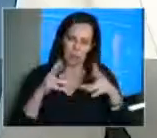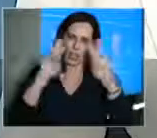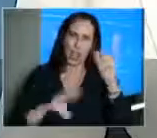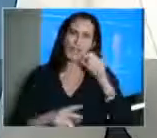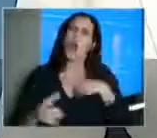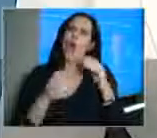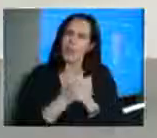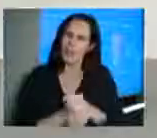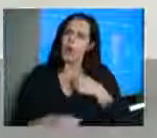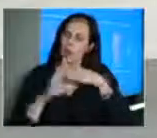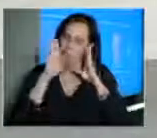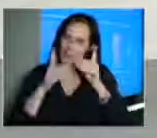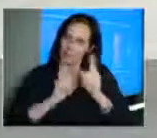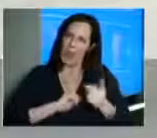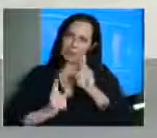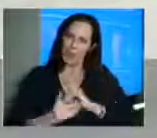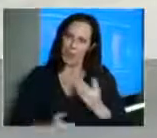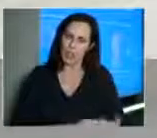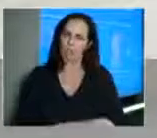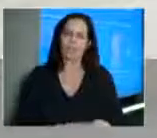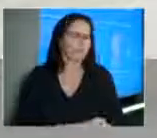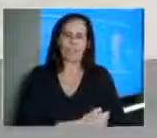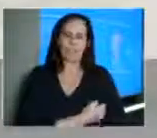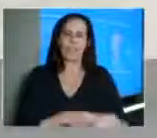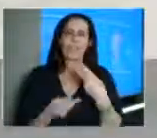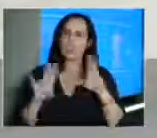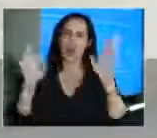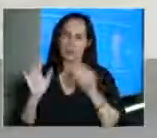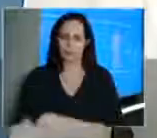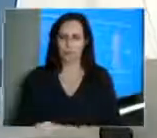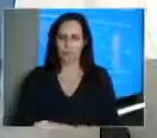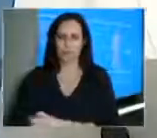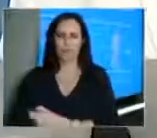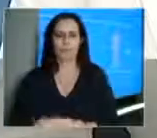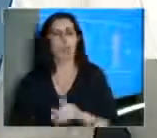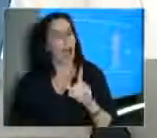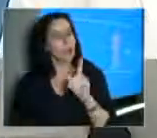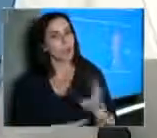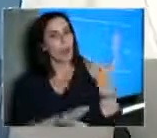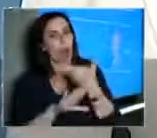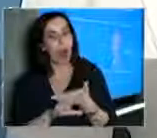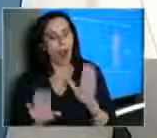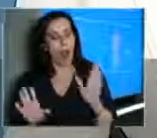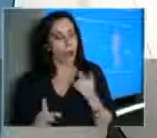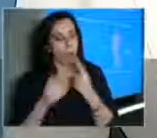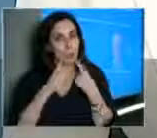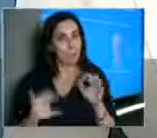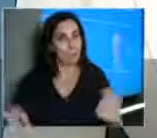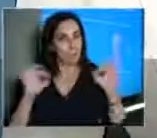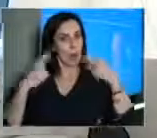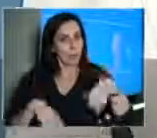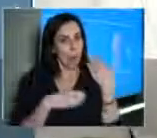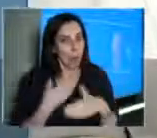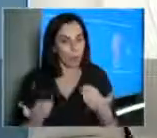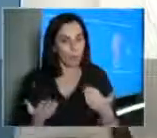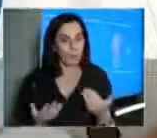אנחנו חברים, אנחנו מאמינים אחד בשני, אין דרך לגעת בזה. תגיד, אז זה לא עלה על הפרק בשום דרך בימים